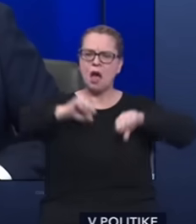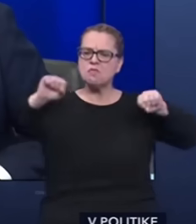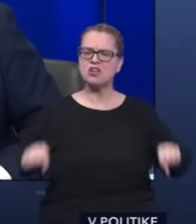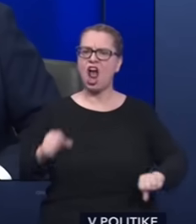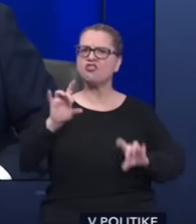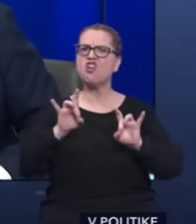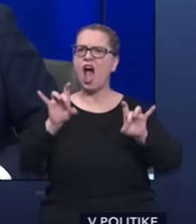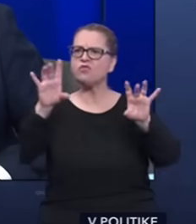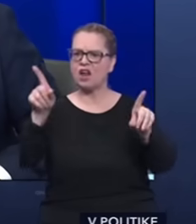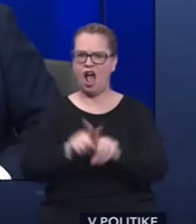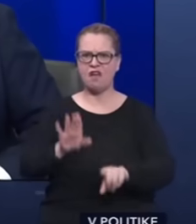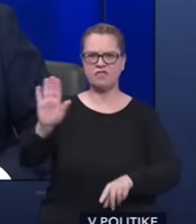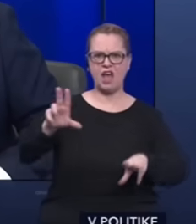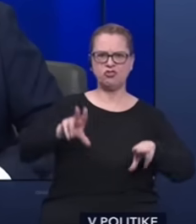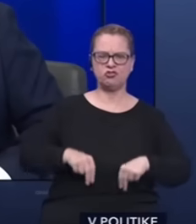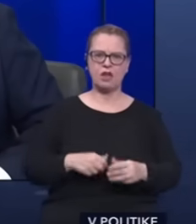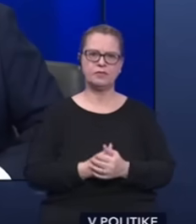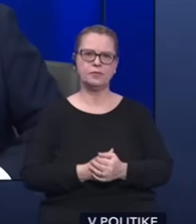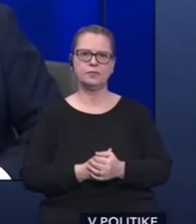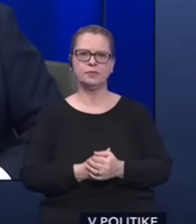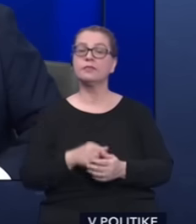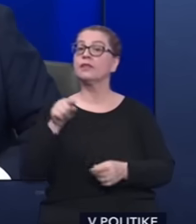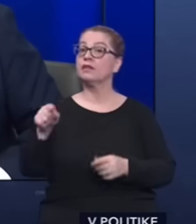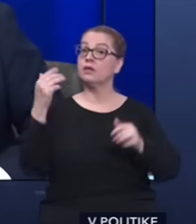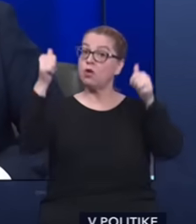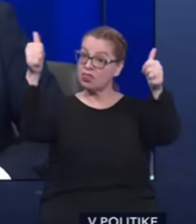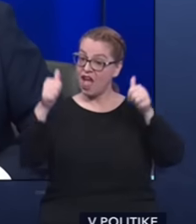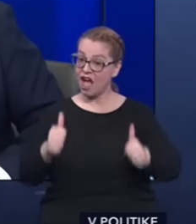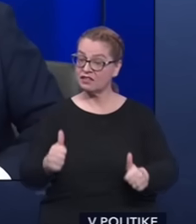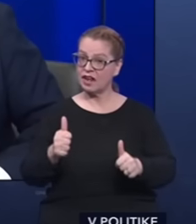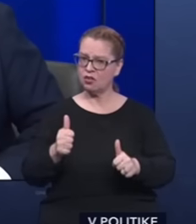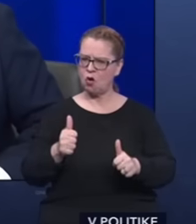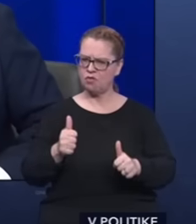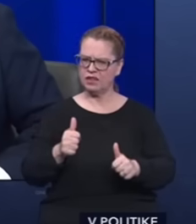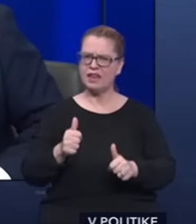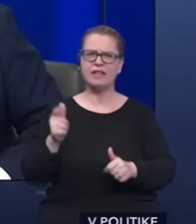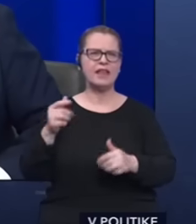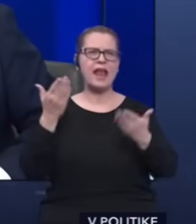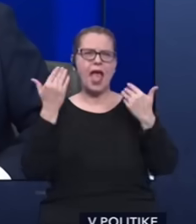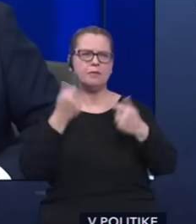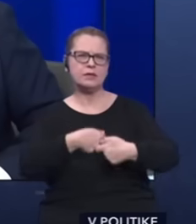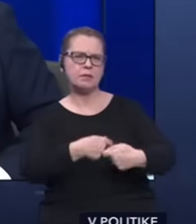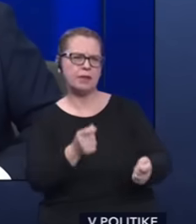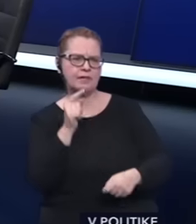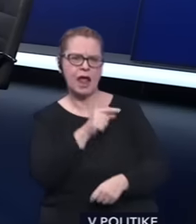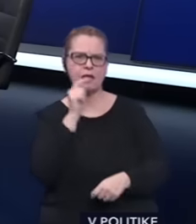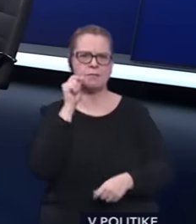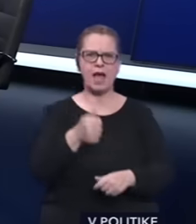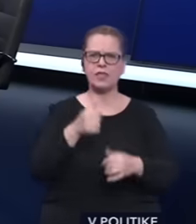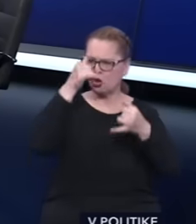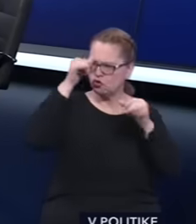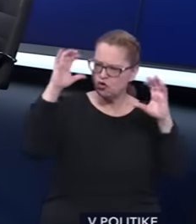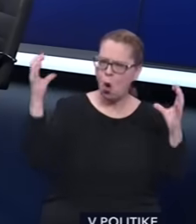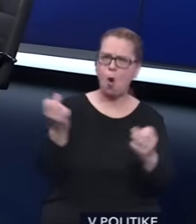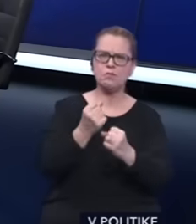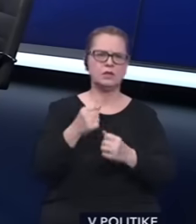ste namočili do všetkých týchto kauz, ako je nástenkový tender, jasne, ako sú emisie, ktoré ste predali Maďarom, ako je dobytka, ako zo